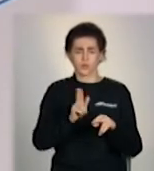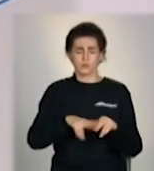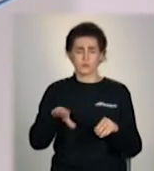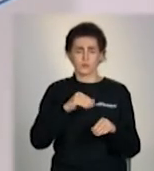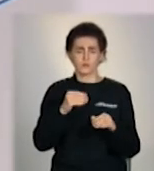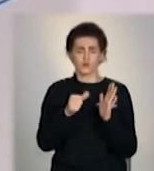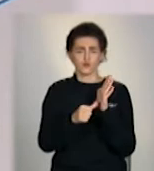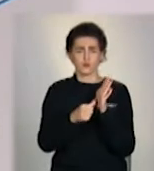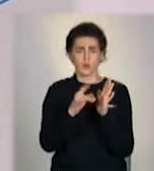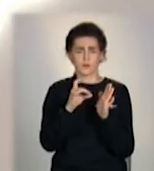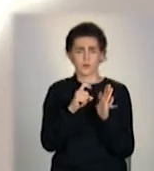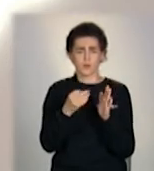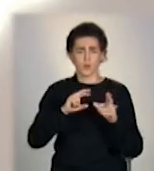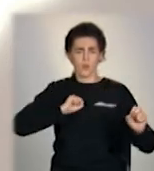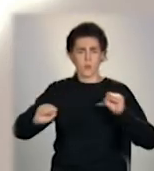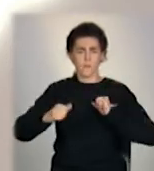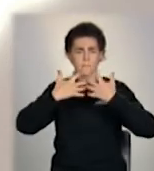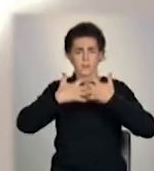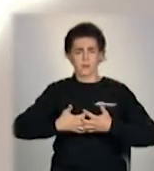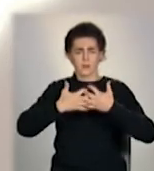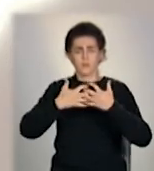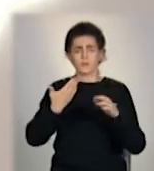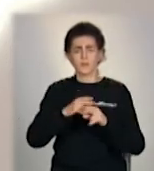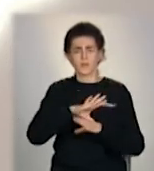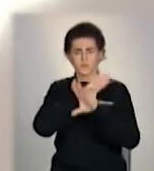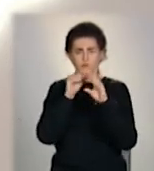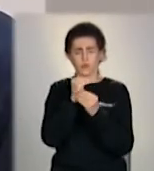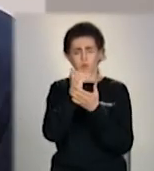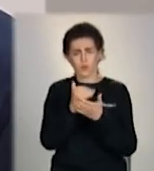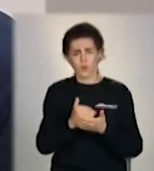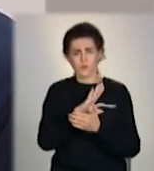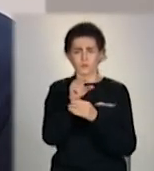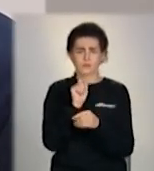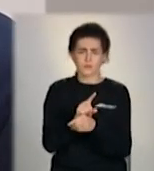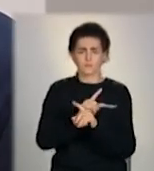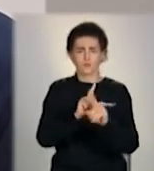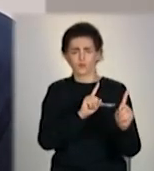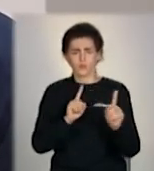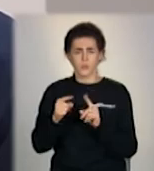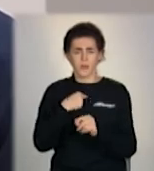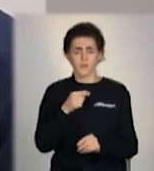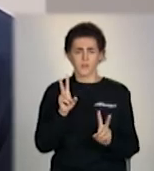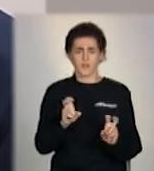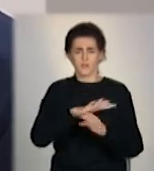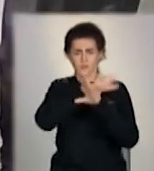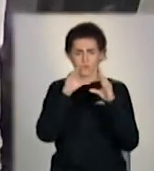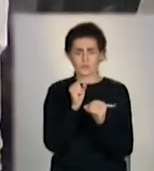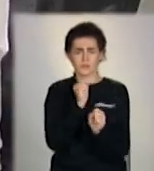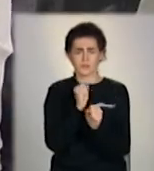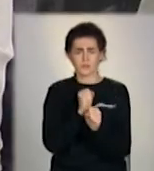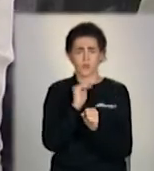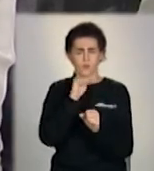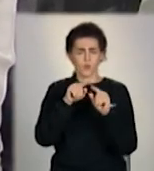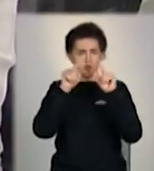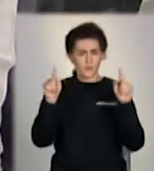говоря, механизмами, рольгангами, контую полосу, задаю по калибру, то есть, ну, грубо говоря, профиль делаю.